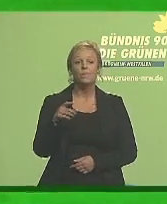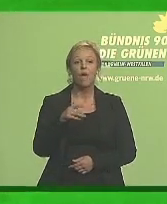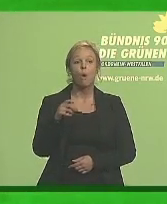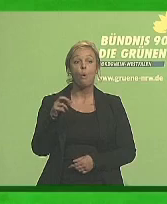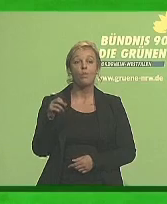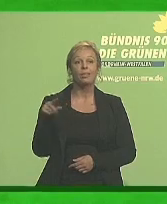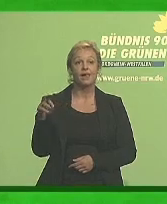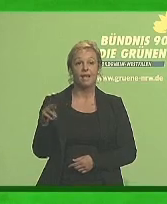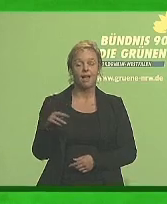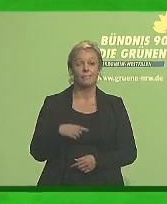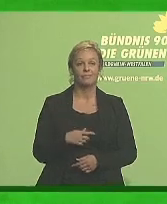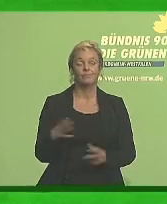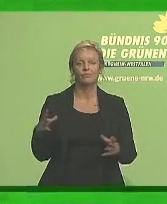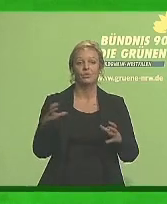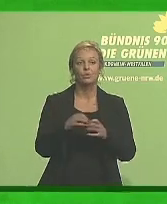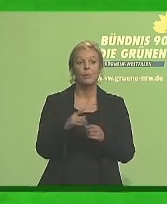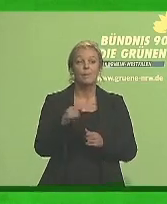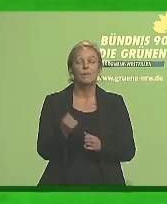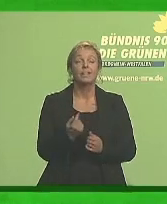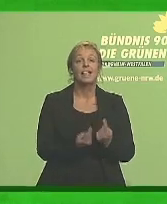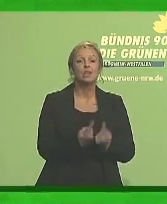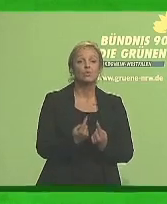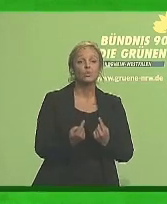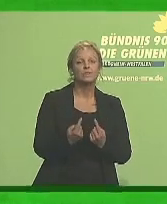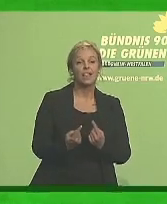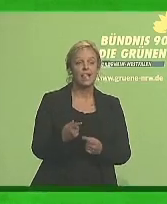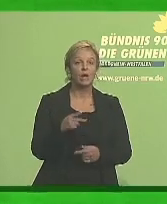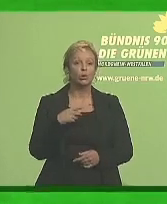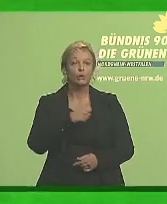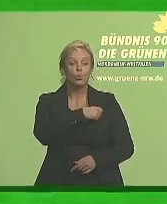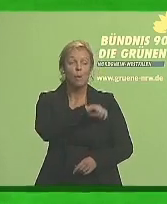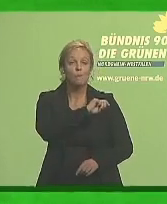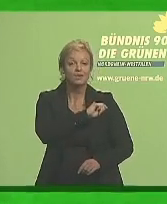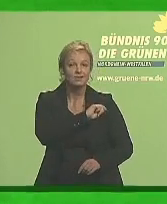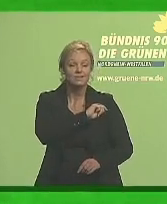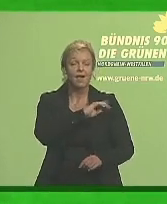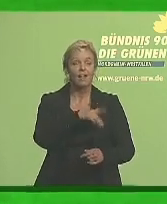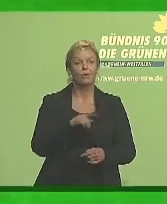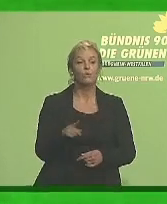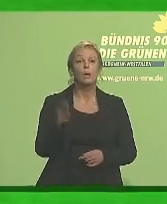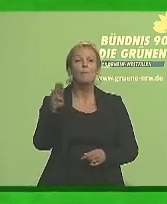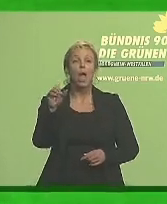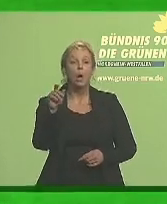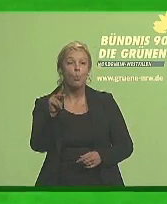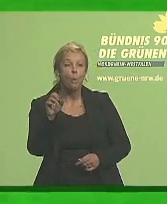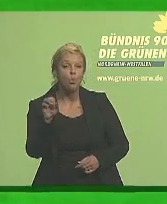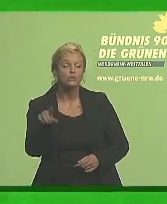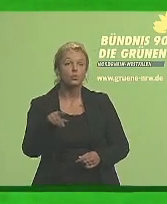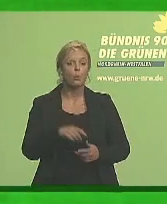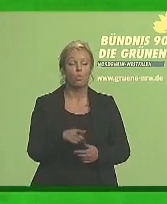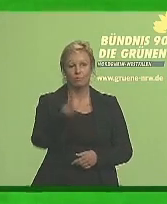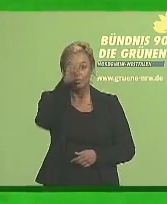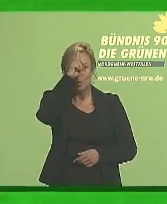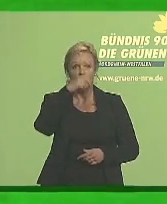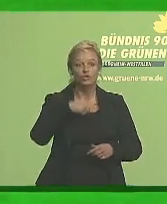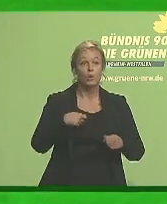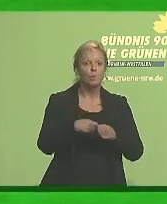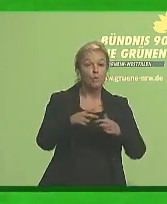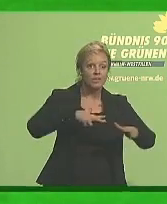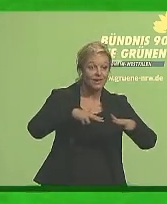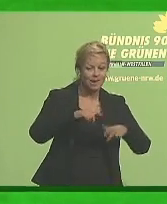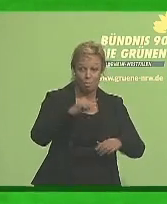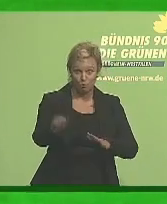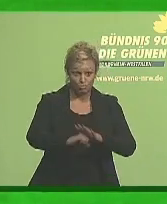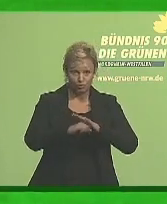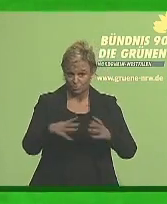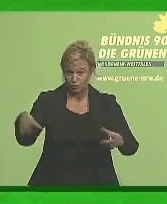dem Industriekommissar Tajani und unterstützt von Barroso und der deutschen Bundesregierung möglicherweise